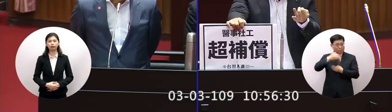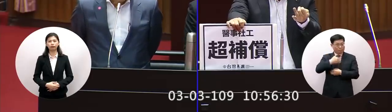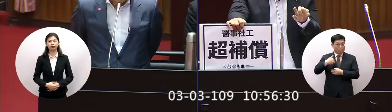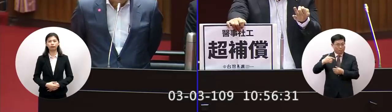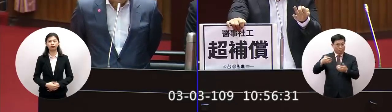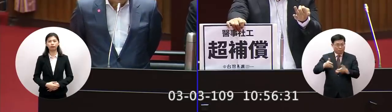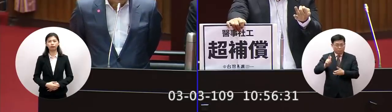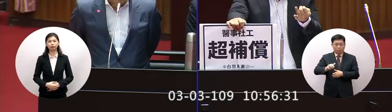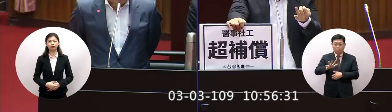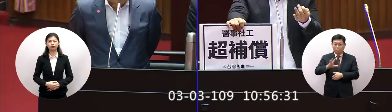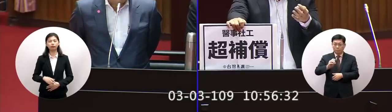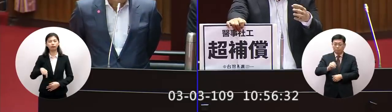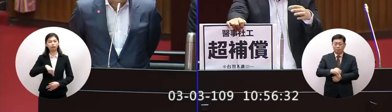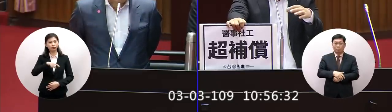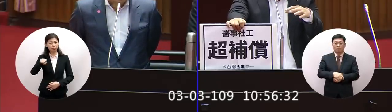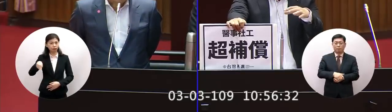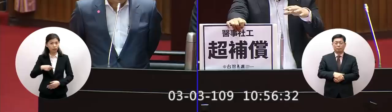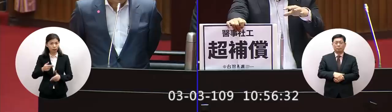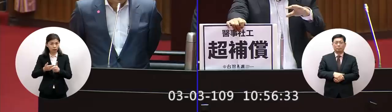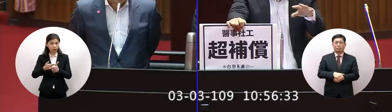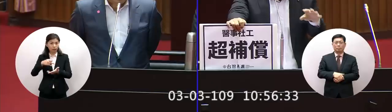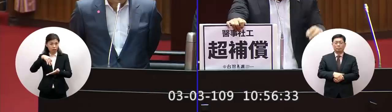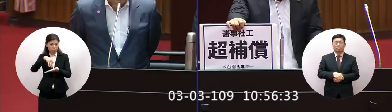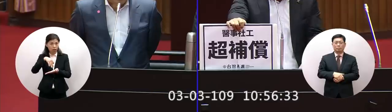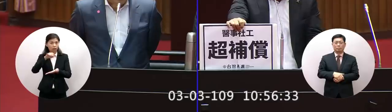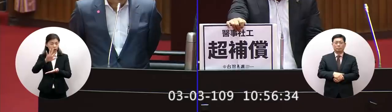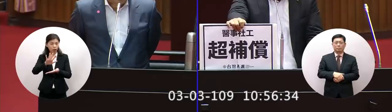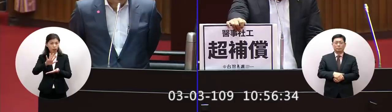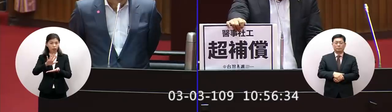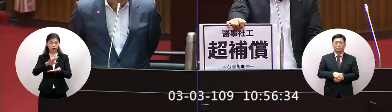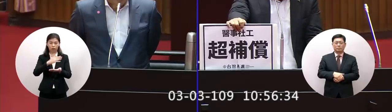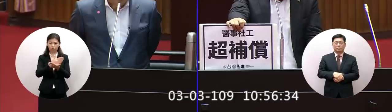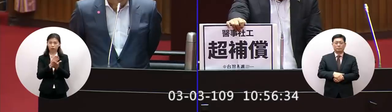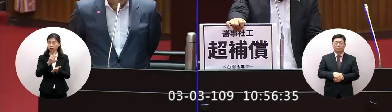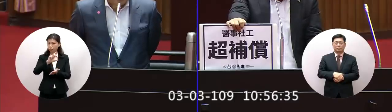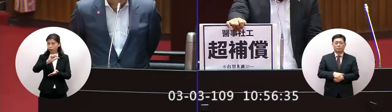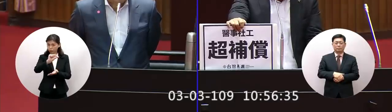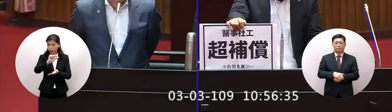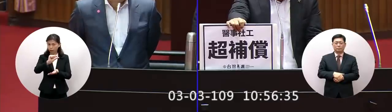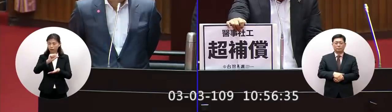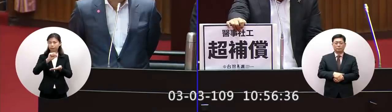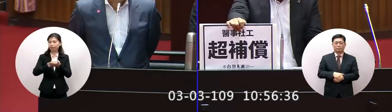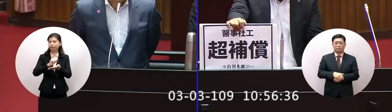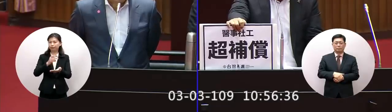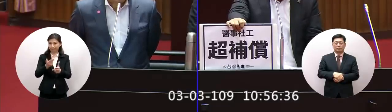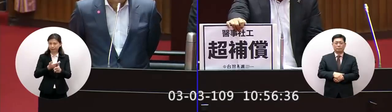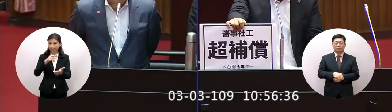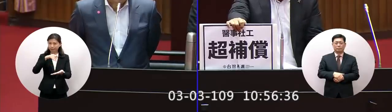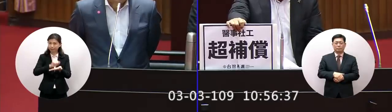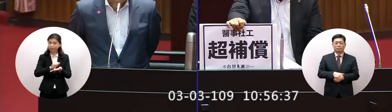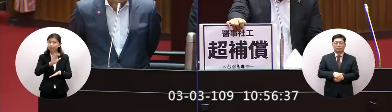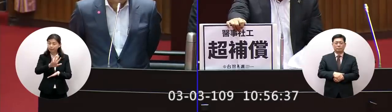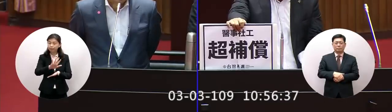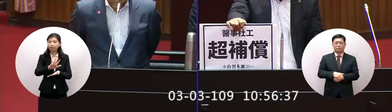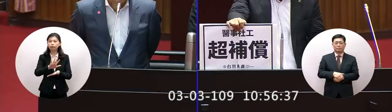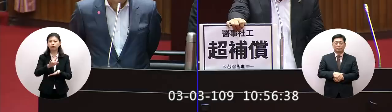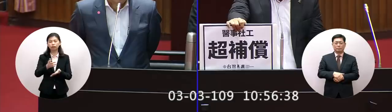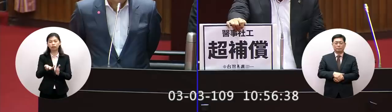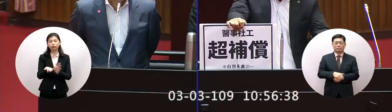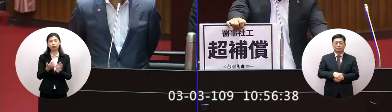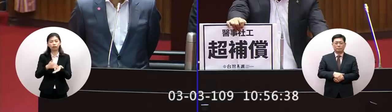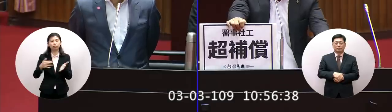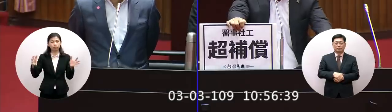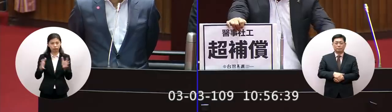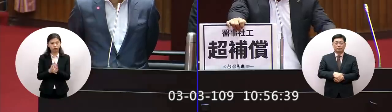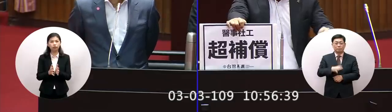种。 这些有执灯的，在我们这15类的医师人员有职业登记的，哈，都会包含我刚才所讲的数